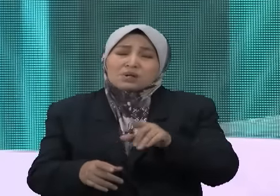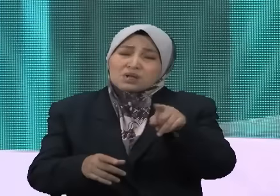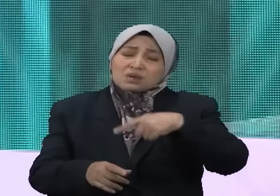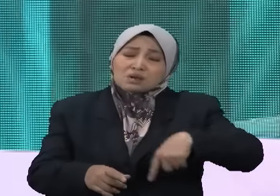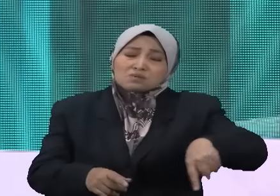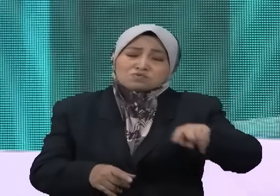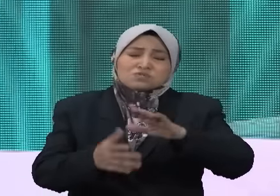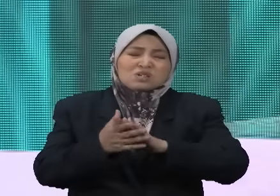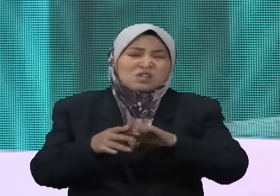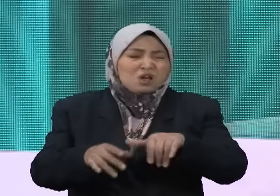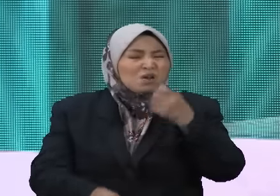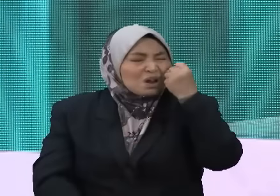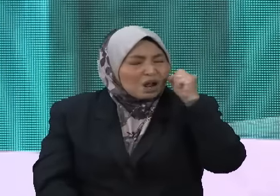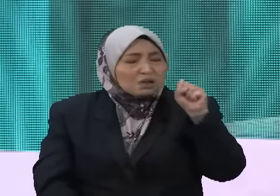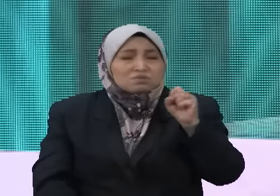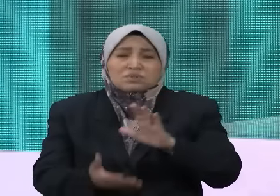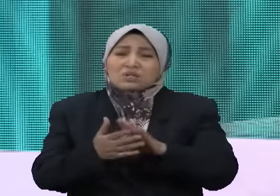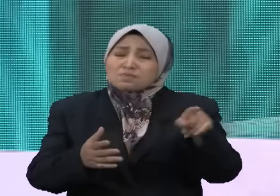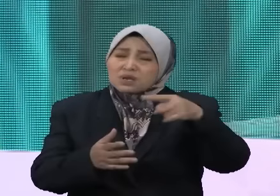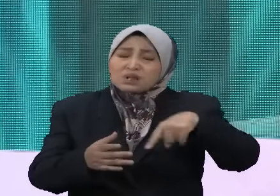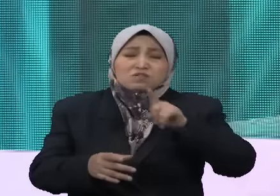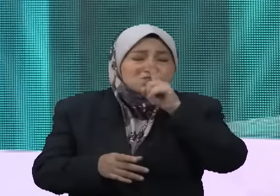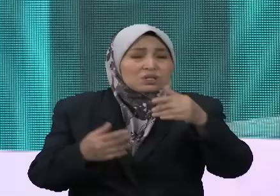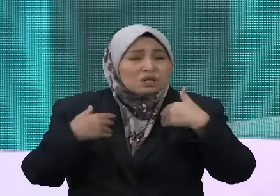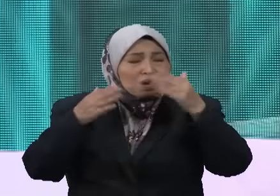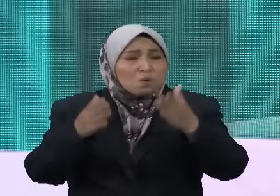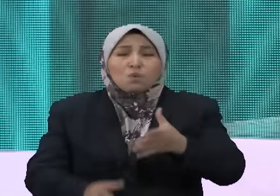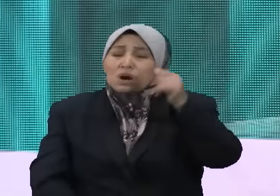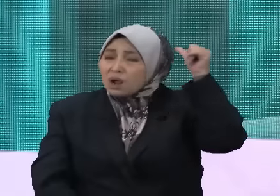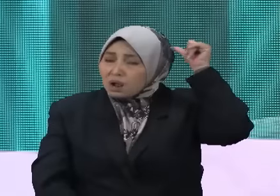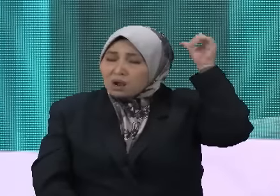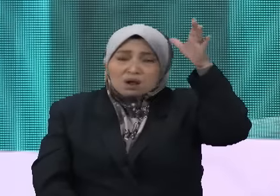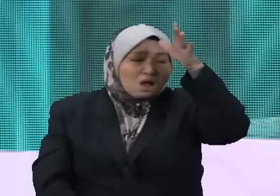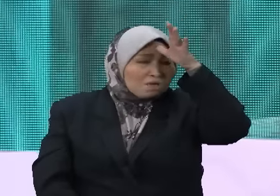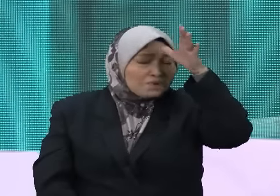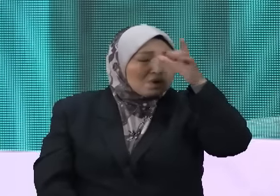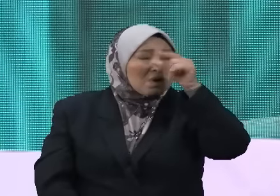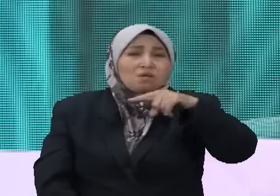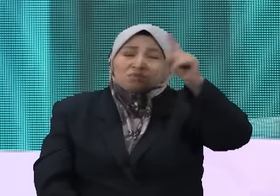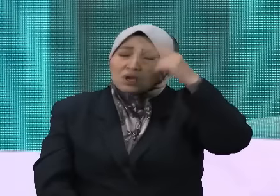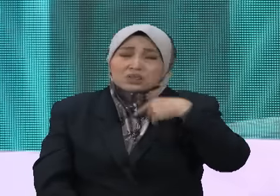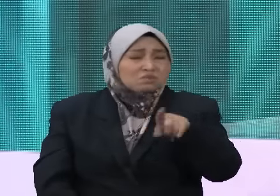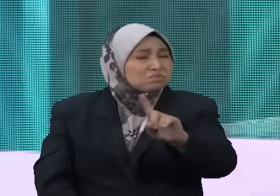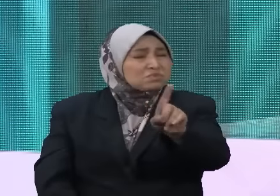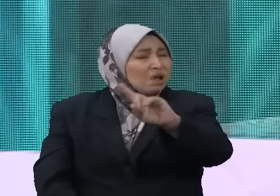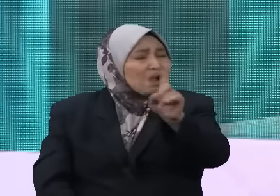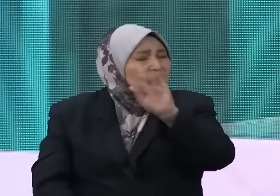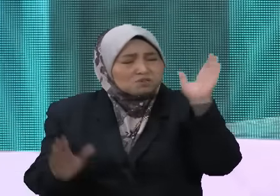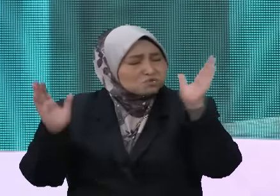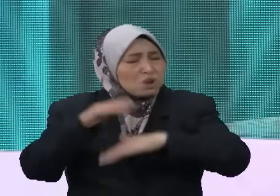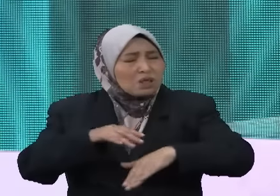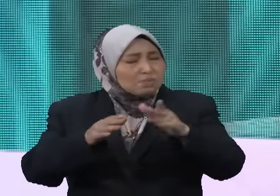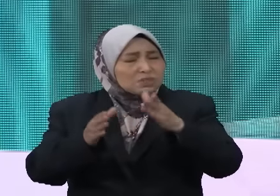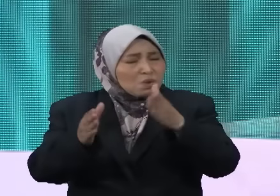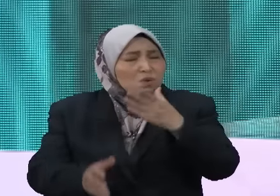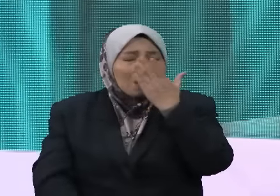mereka fasik Jadi mereka ini sebenarnya adalah orang kafir jadi Allah Subhanahu waala kata jangan kamu solat ke atas Mereka